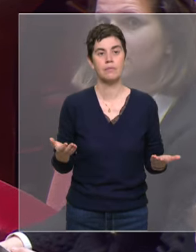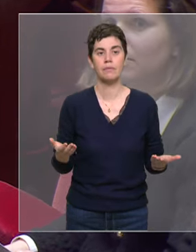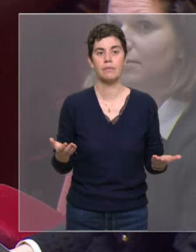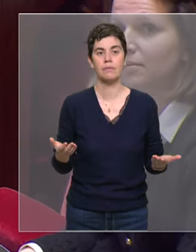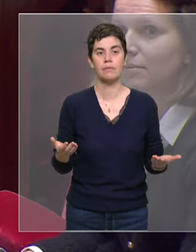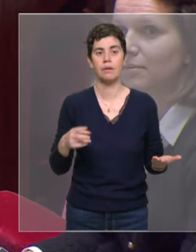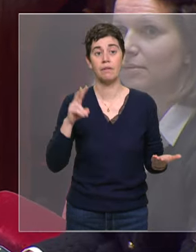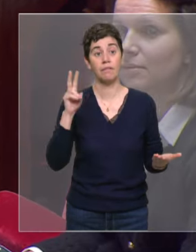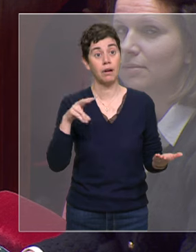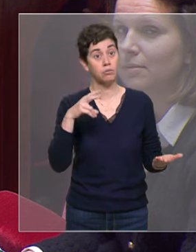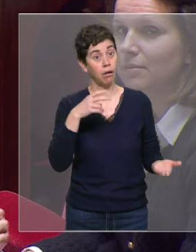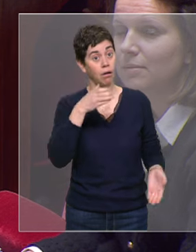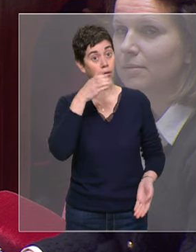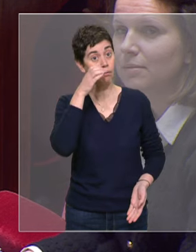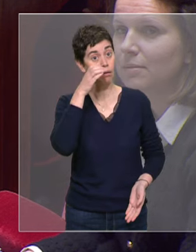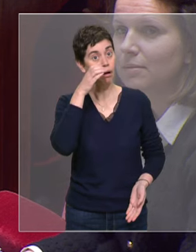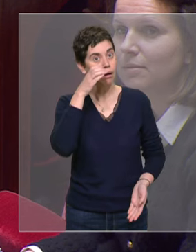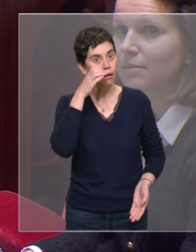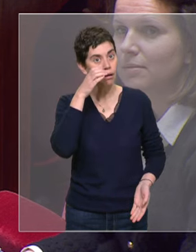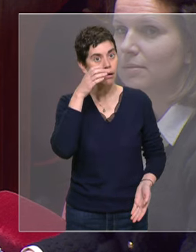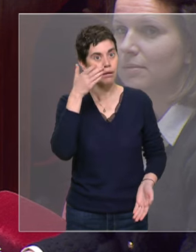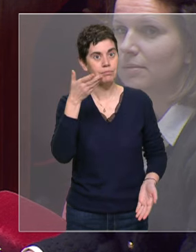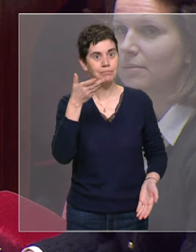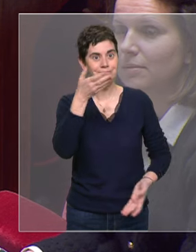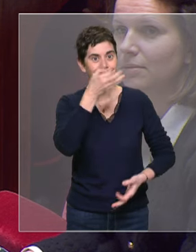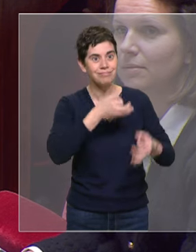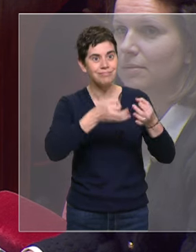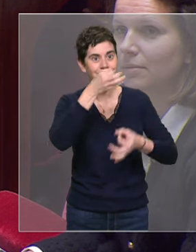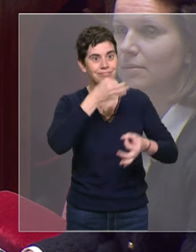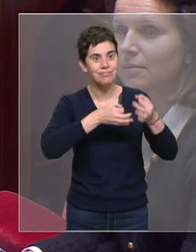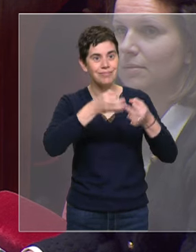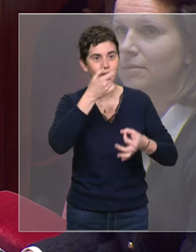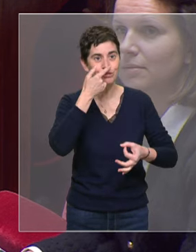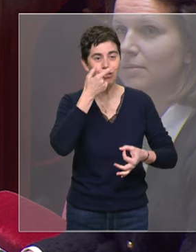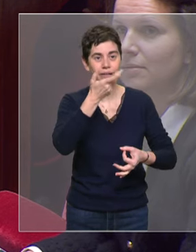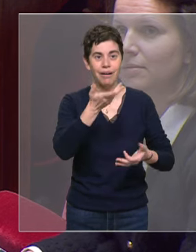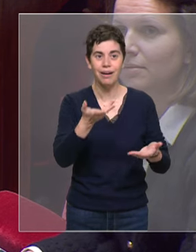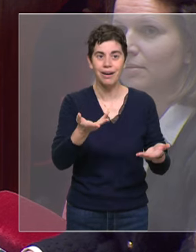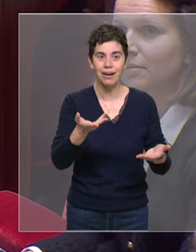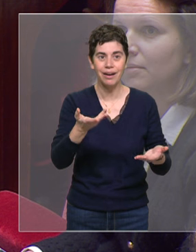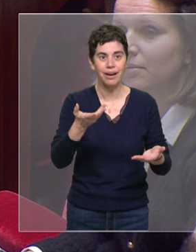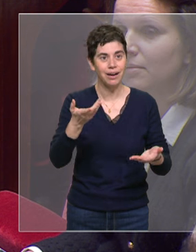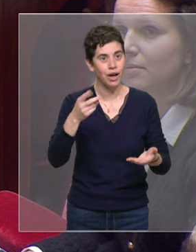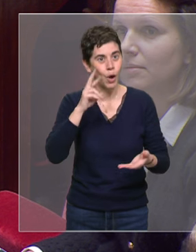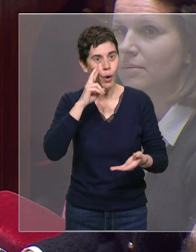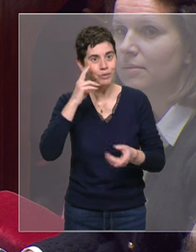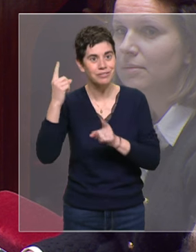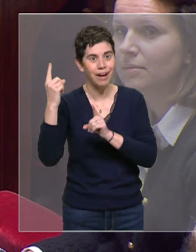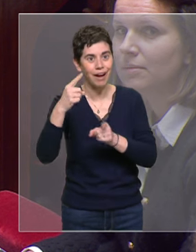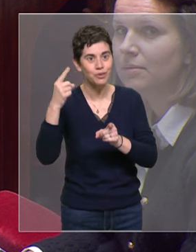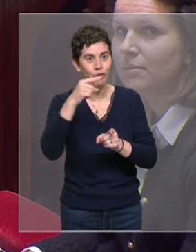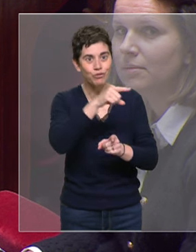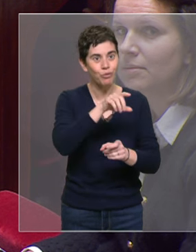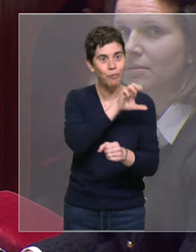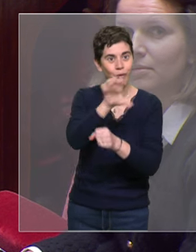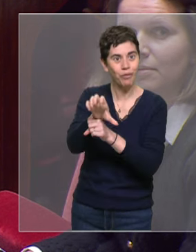croire. On a failli y croire quand on a commencé à vous entendre donner l'impression que vous dénonciez l'agression russe contre l'Ukraine,